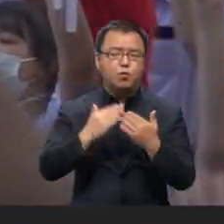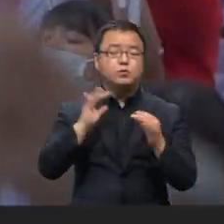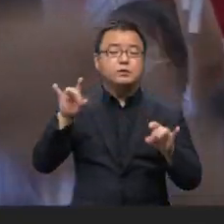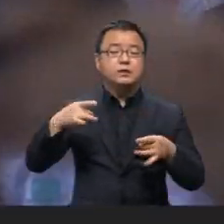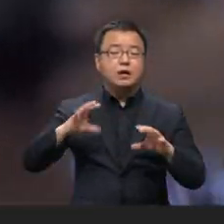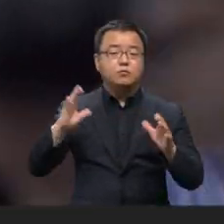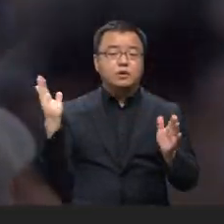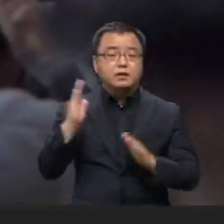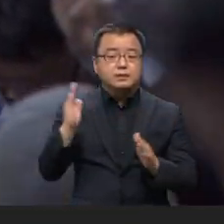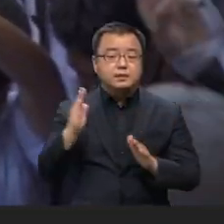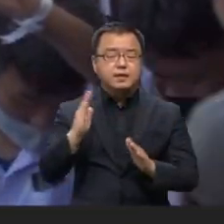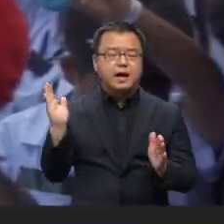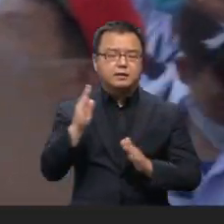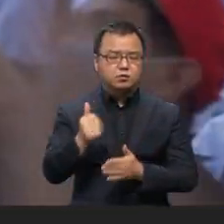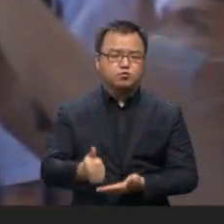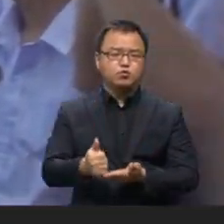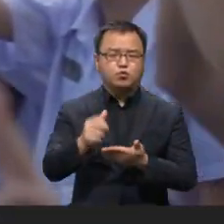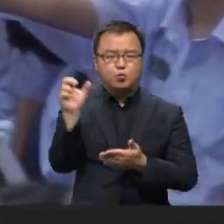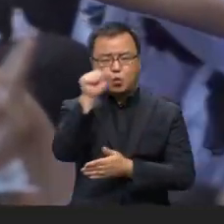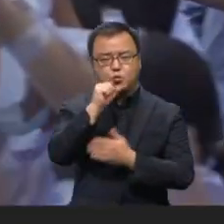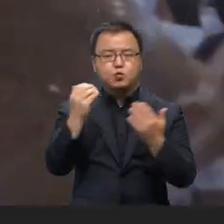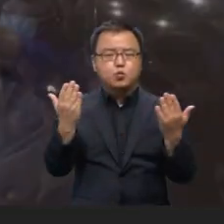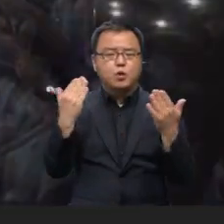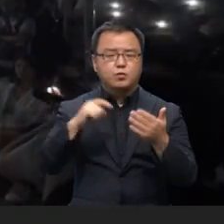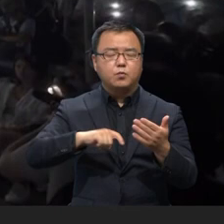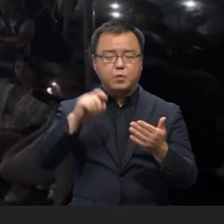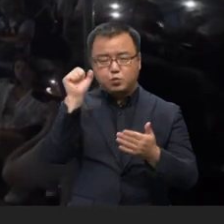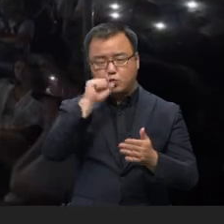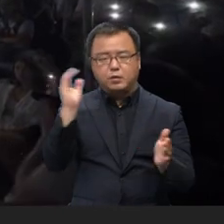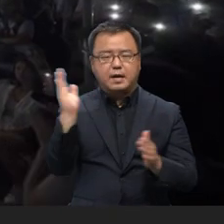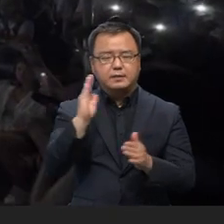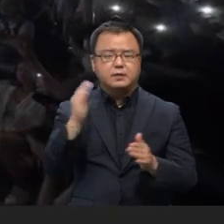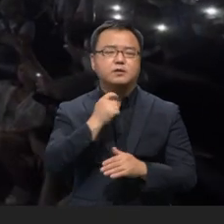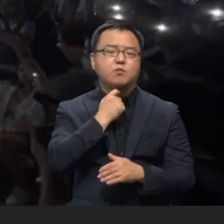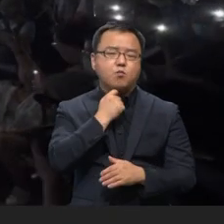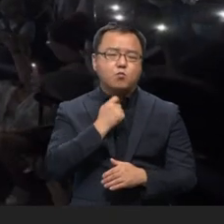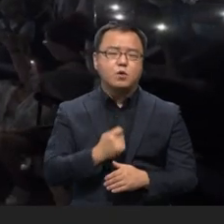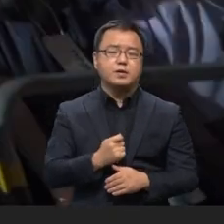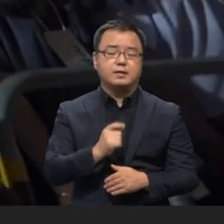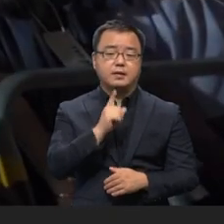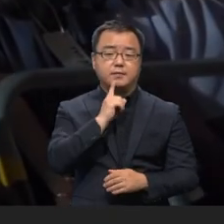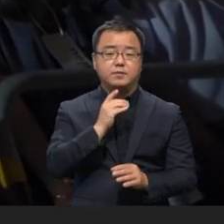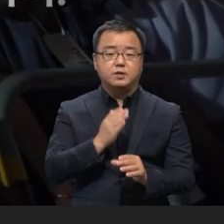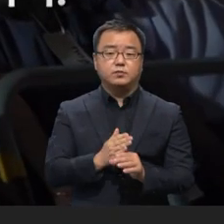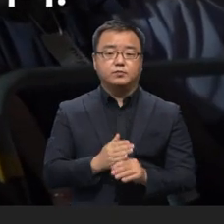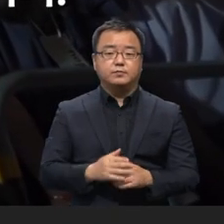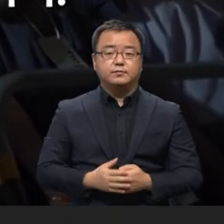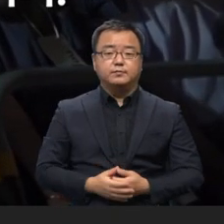학생을 존중하는 좋은 학교에 좋은 학생이 되길 간절히 바라고 있습니다.